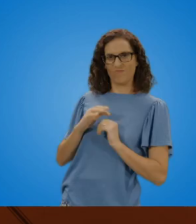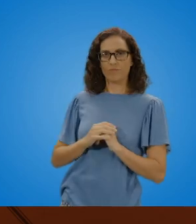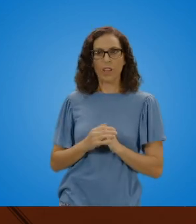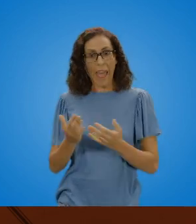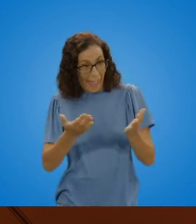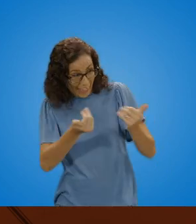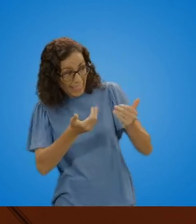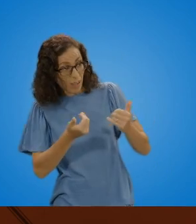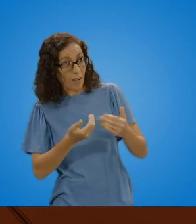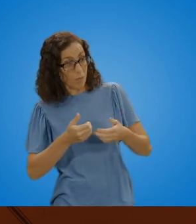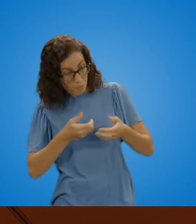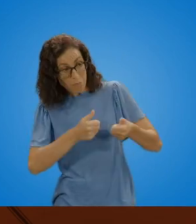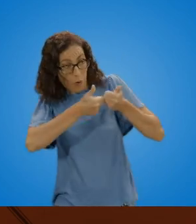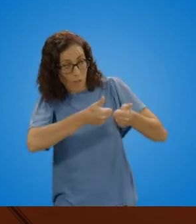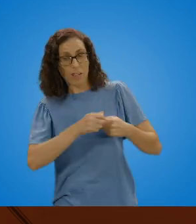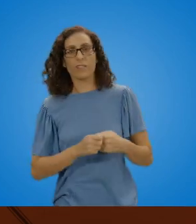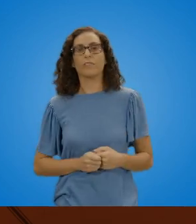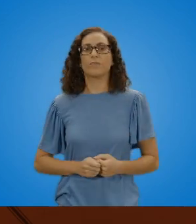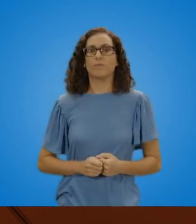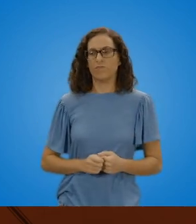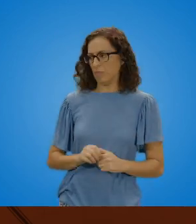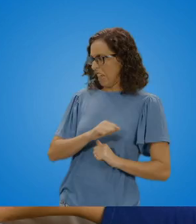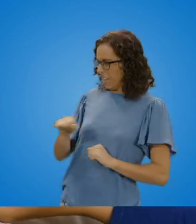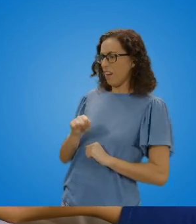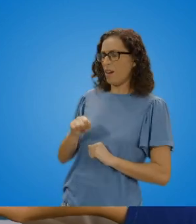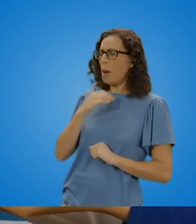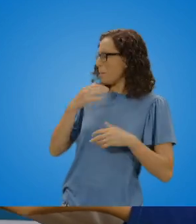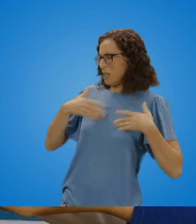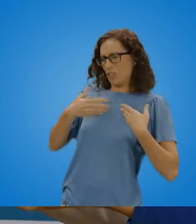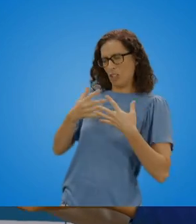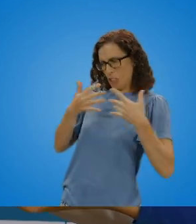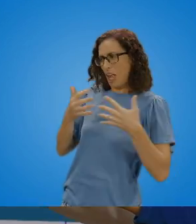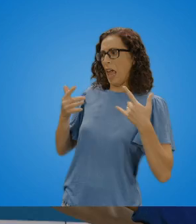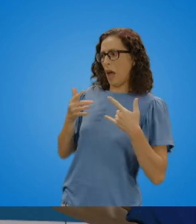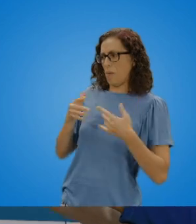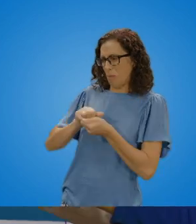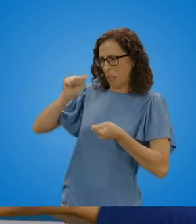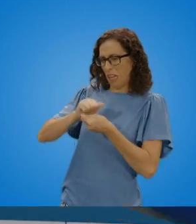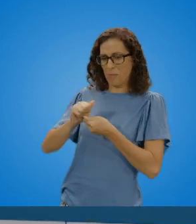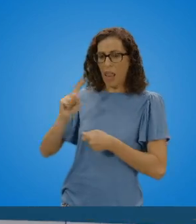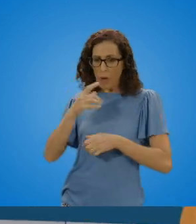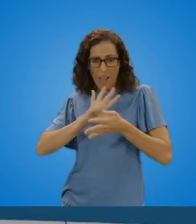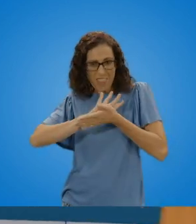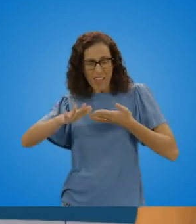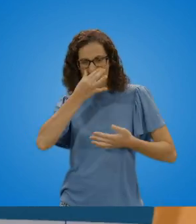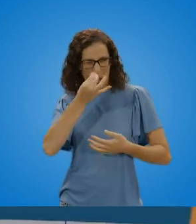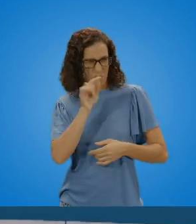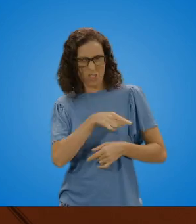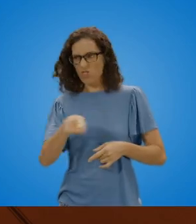oċ ma tafx, ejja, ha, prova! Le, minix ħan jilab bl-slime qabel ma neħu dan